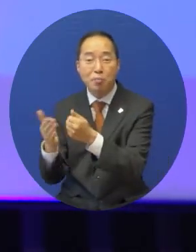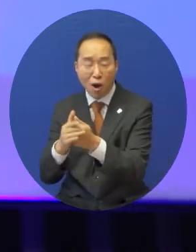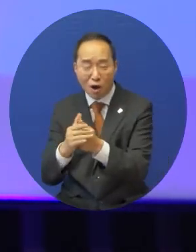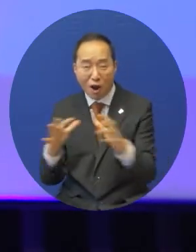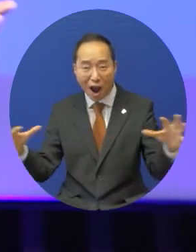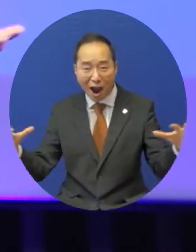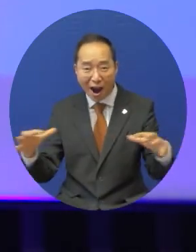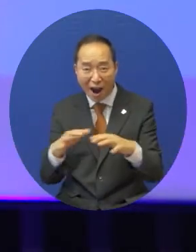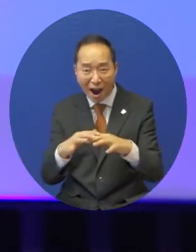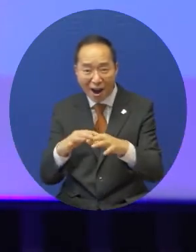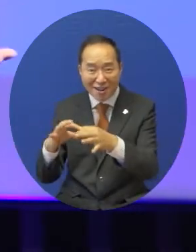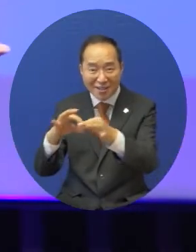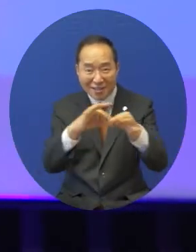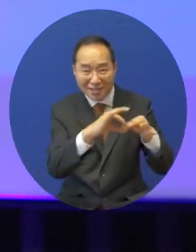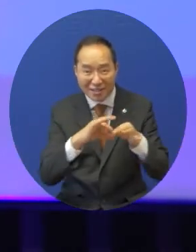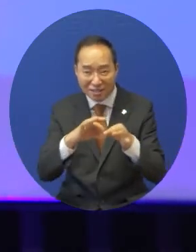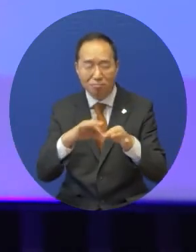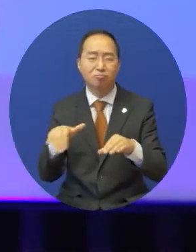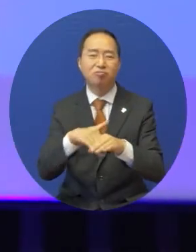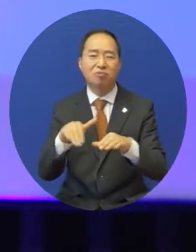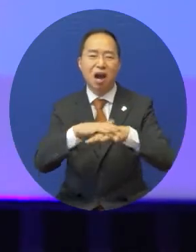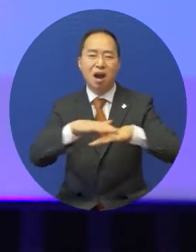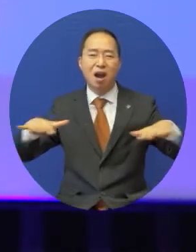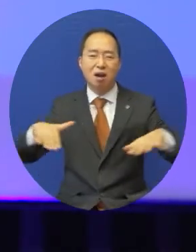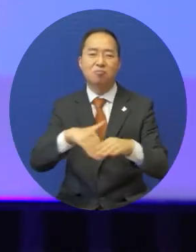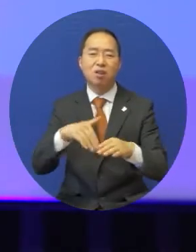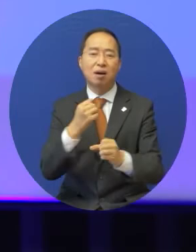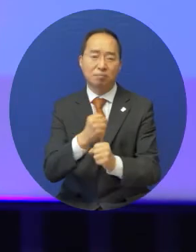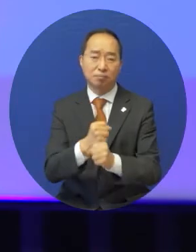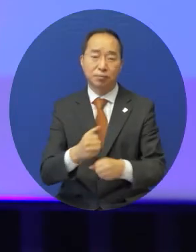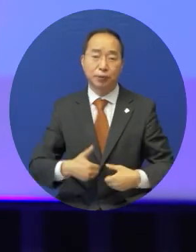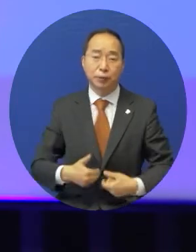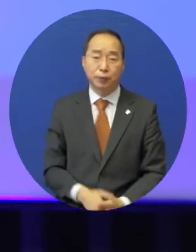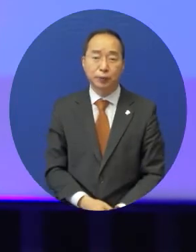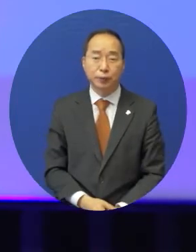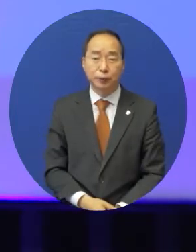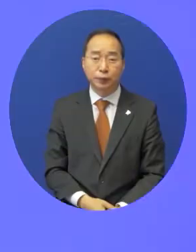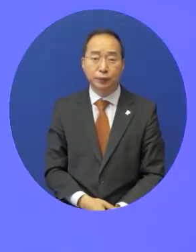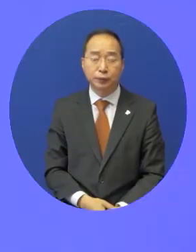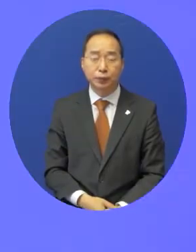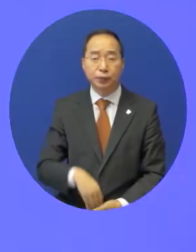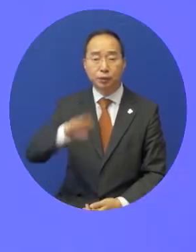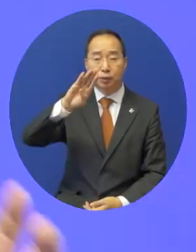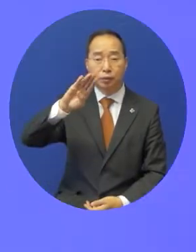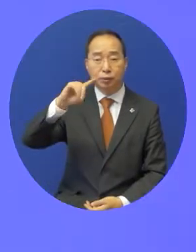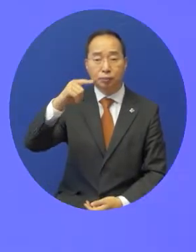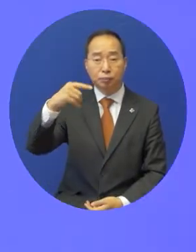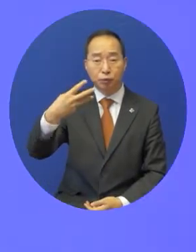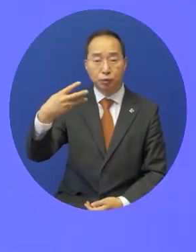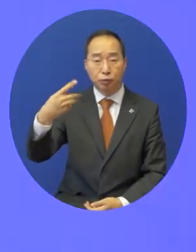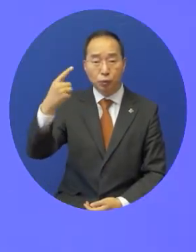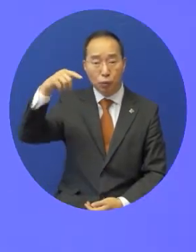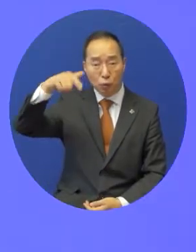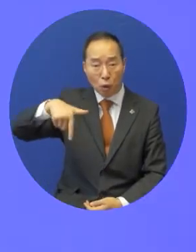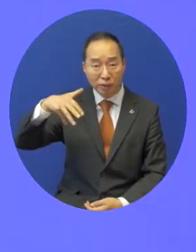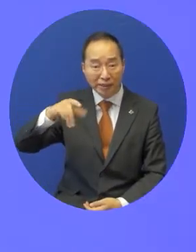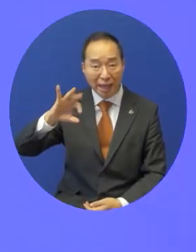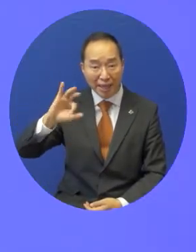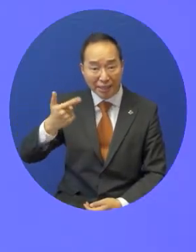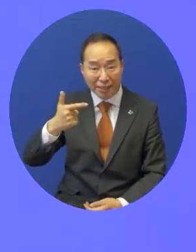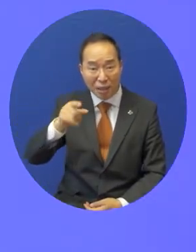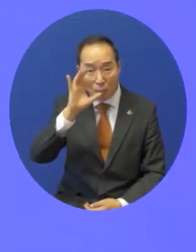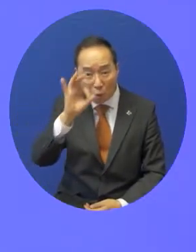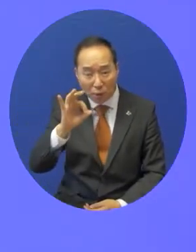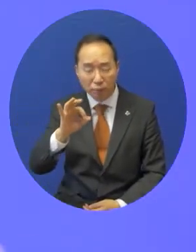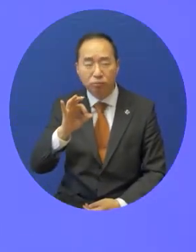협력해서 일을 할 수 있는 수평적 문화를 가져야 되는 거죠. 그래서 블록체인에서 보면